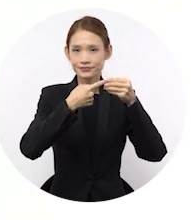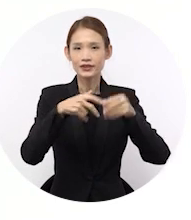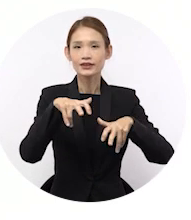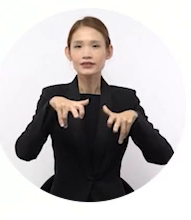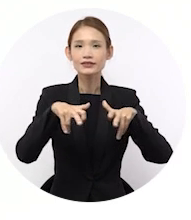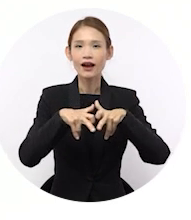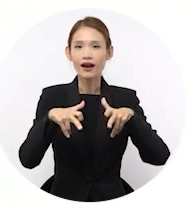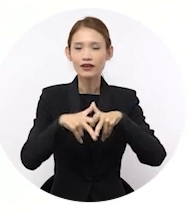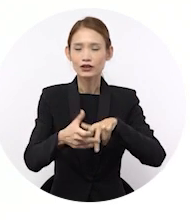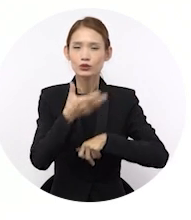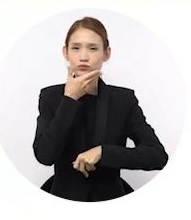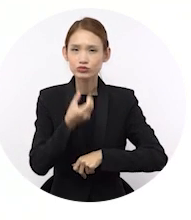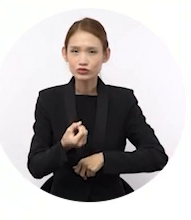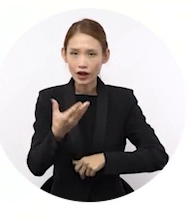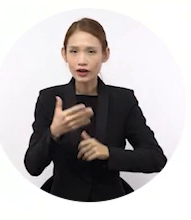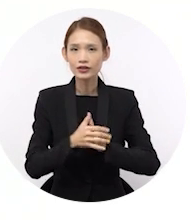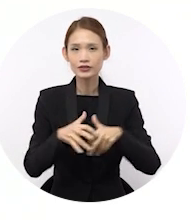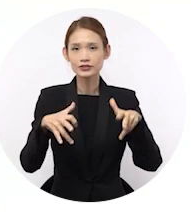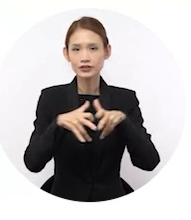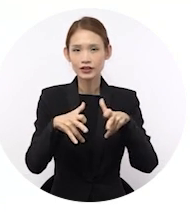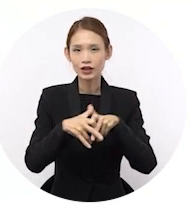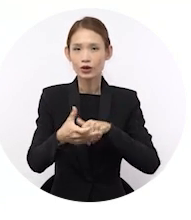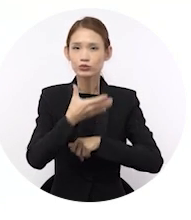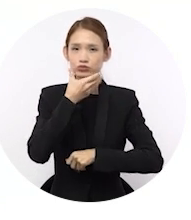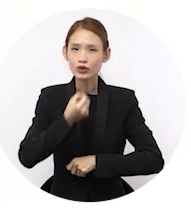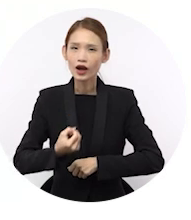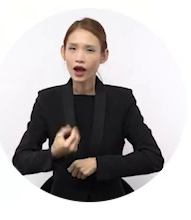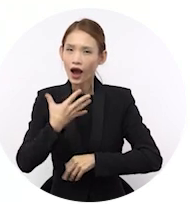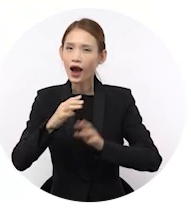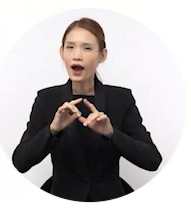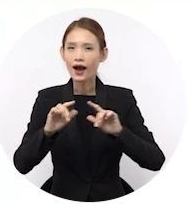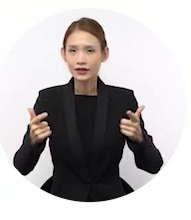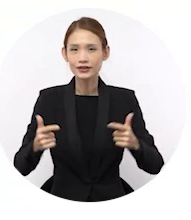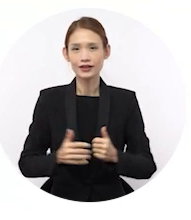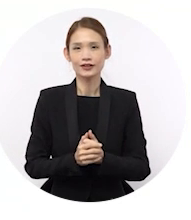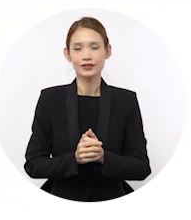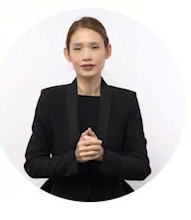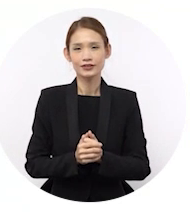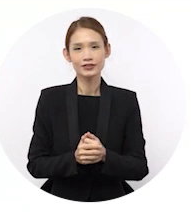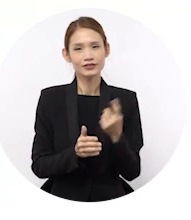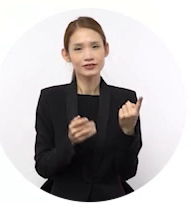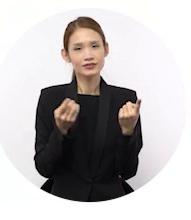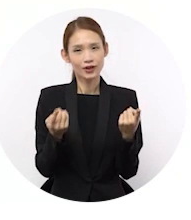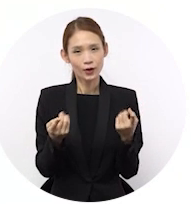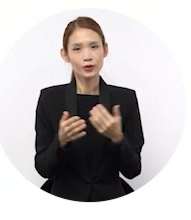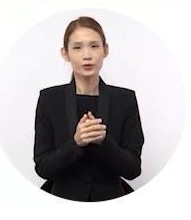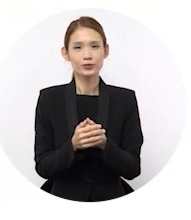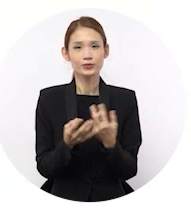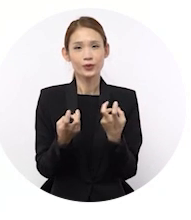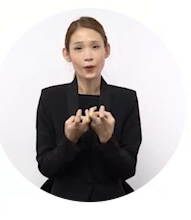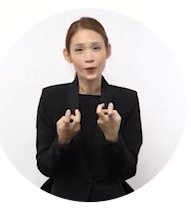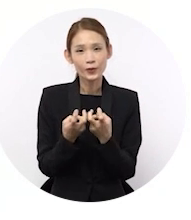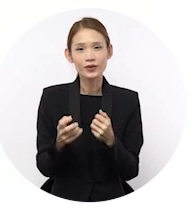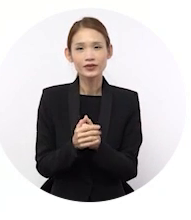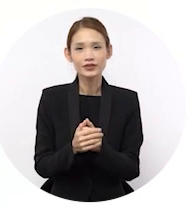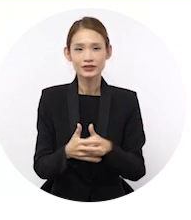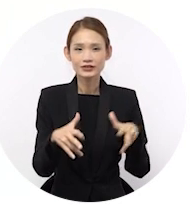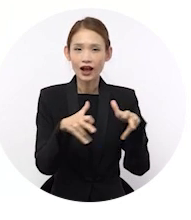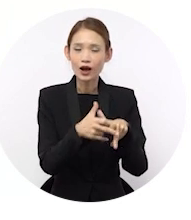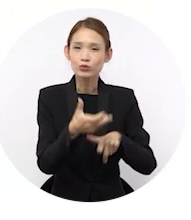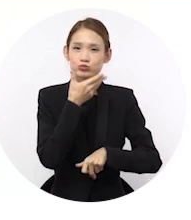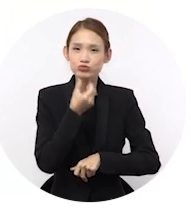자, 첫 번째, 장애인은 불행하다. 그리고 장애인은 불행하지 않다였습니다. 아, 이거 어땠어요,